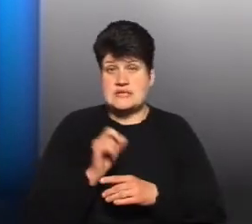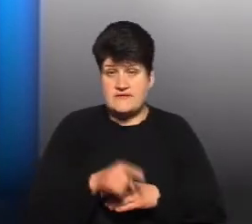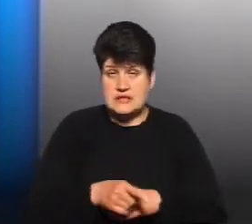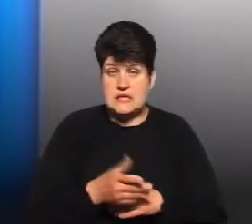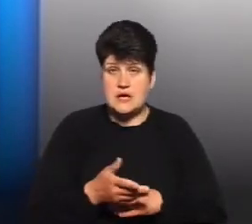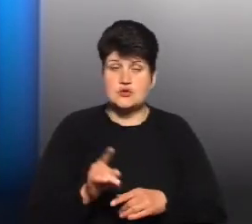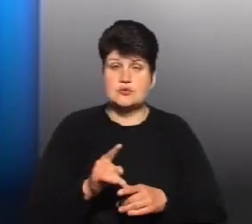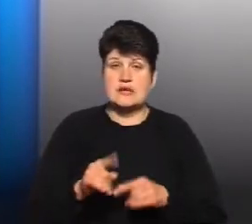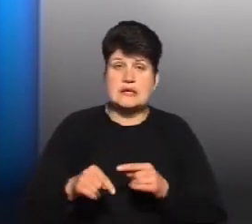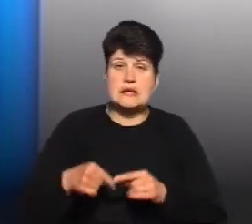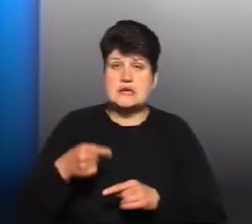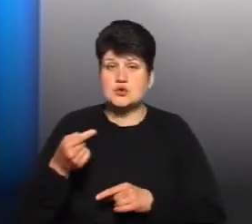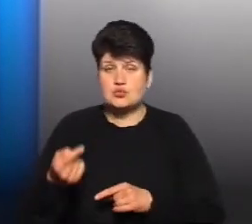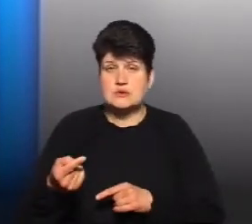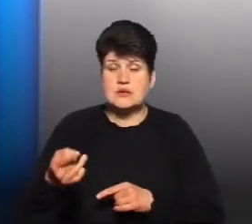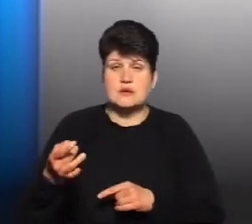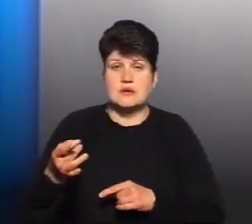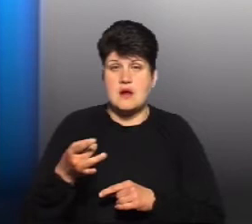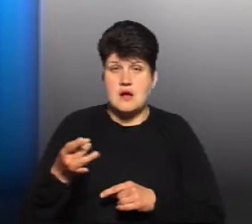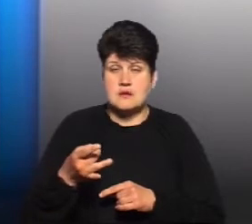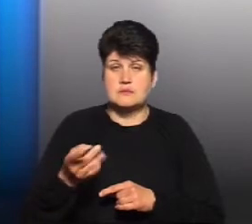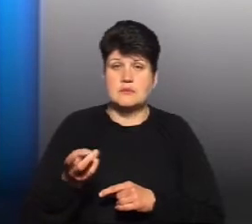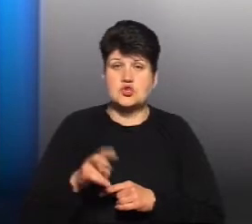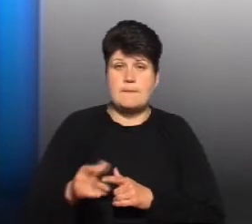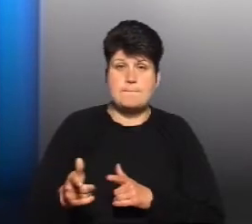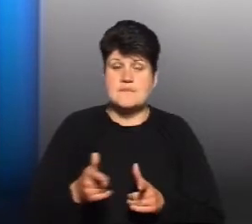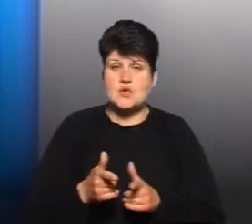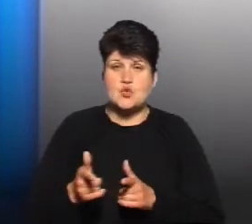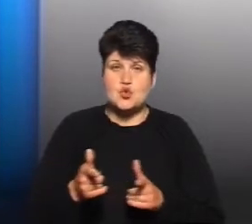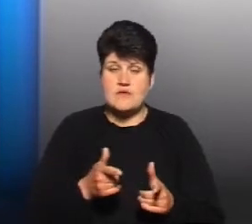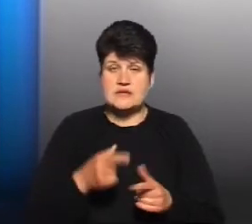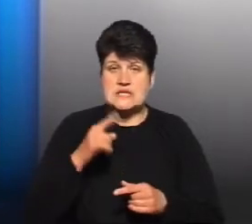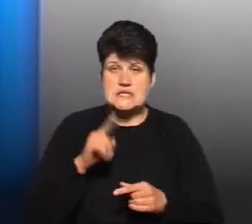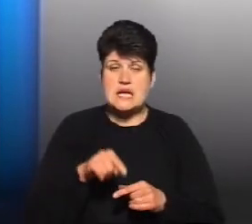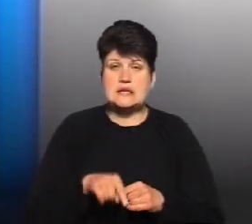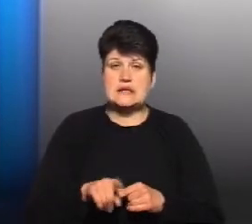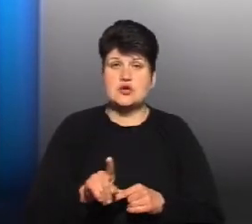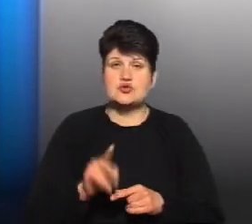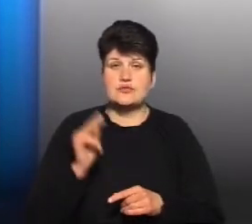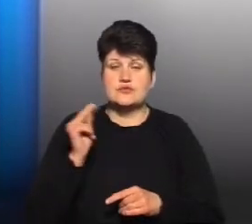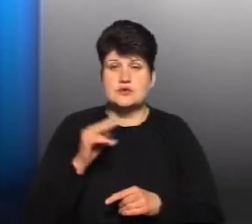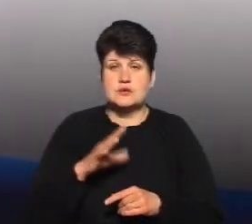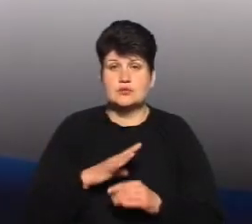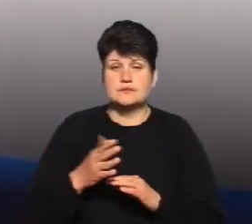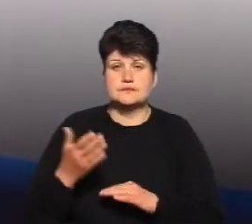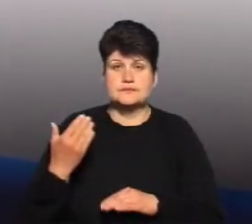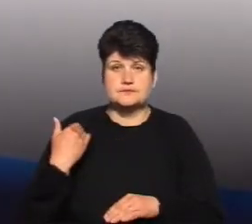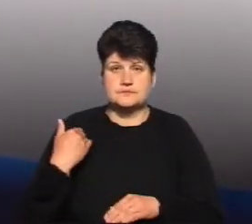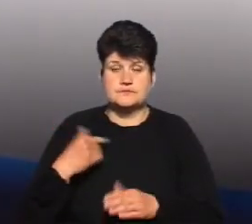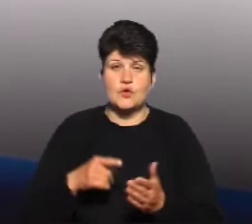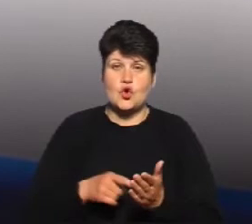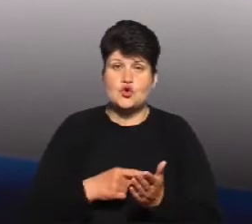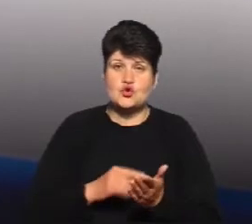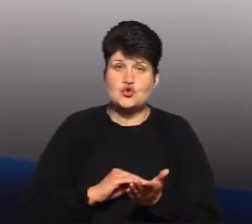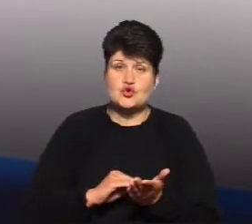на наступне заняття вони вже прийшли підготовленими і знали те, що ми вивчали попередньо. Щоденники, якісь оцінювання взагалі